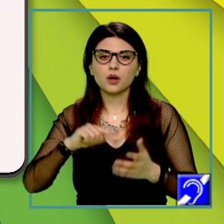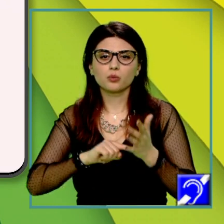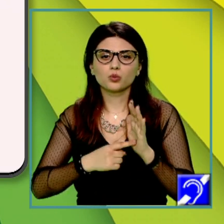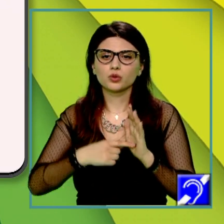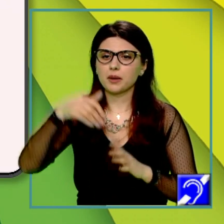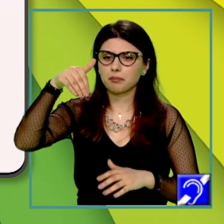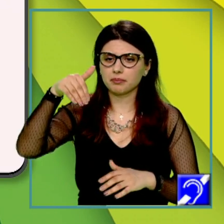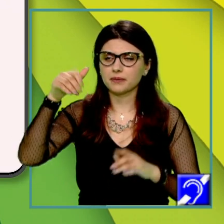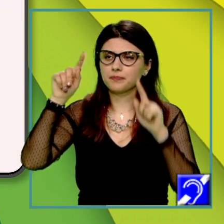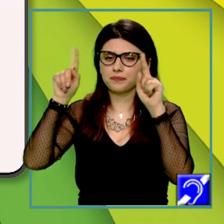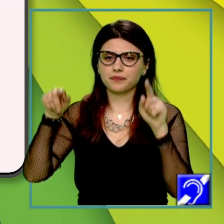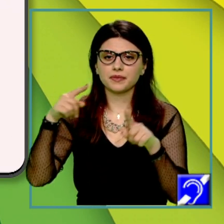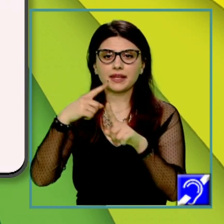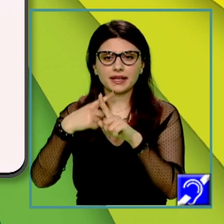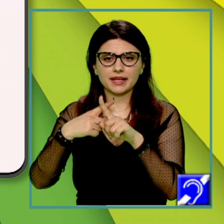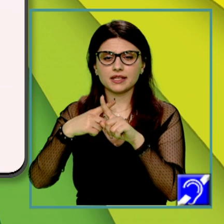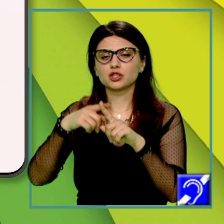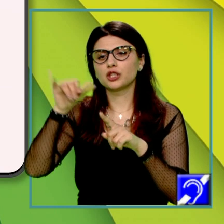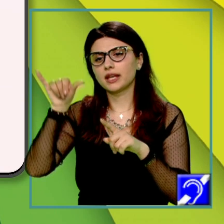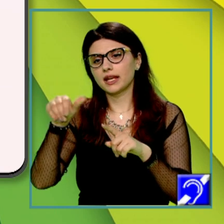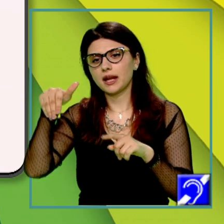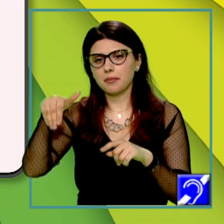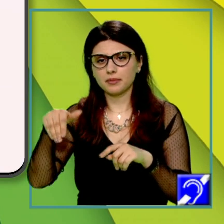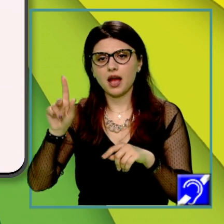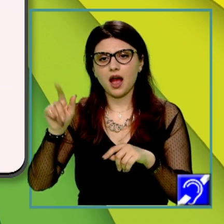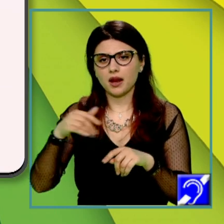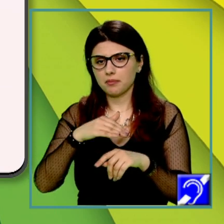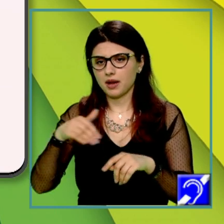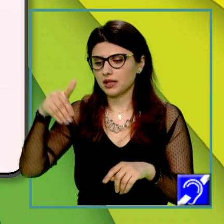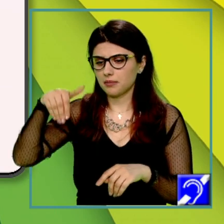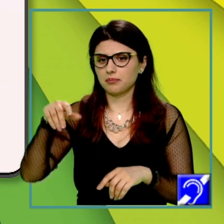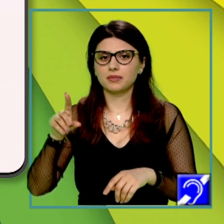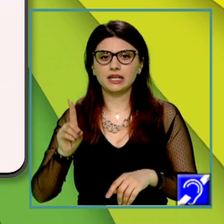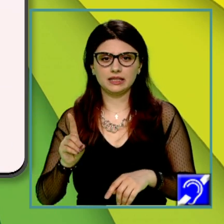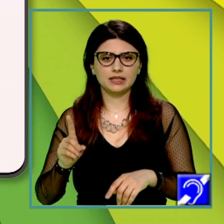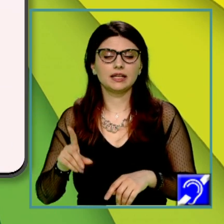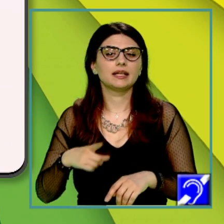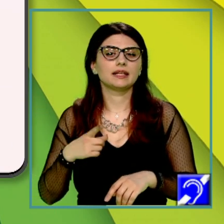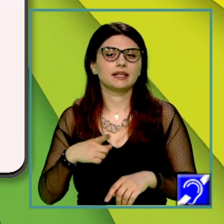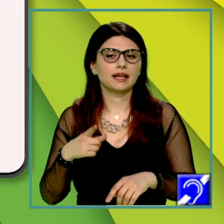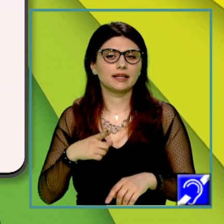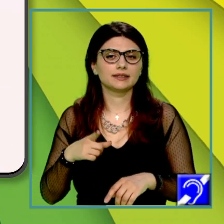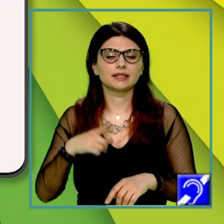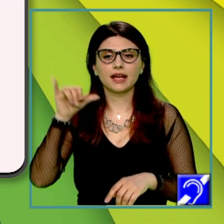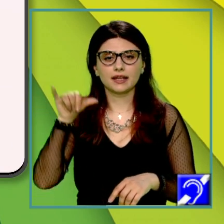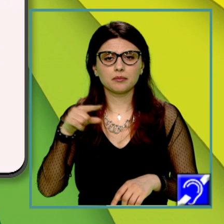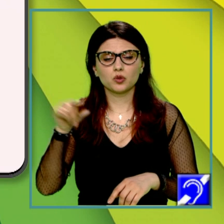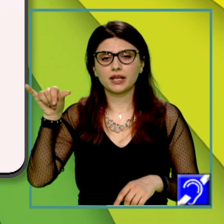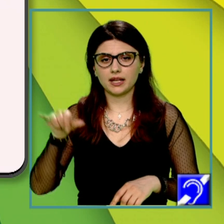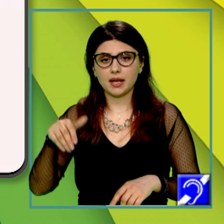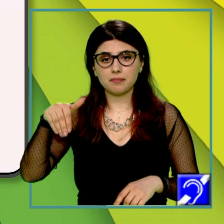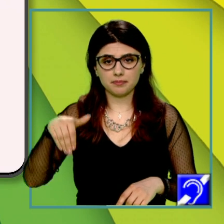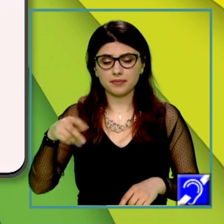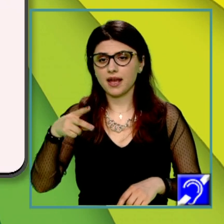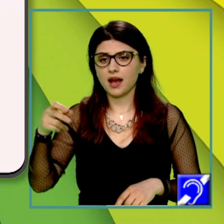coordonate x y mymp3 are Panta e m indice de este egal cu minus y